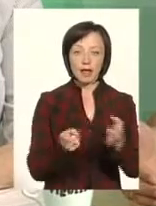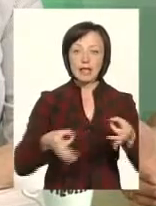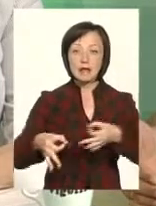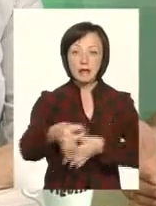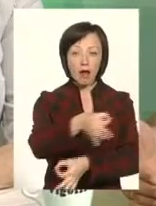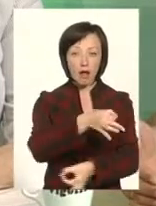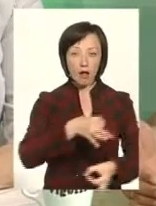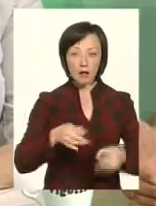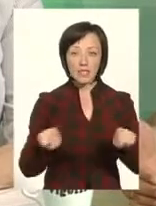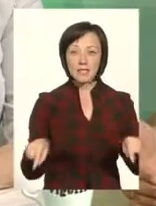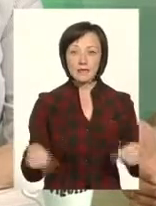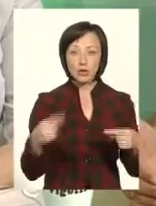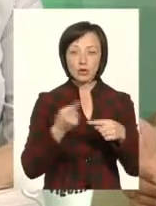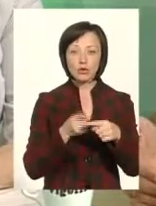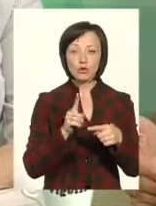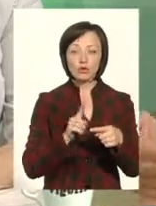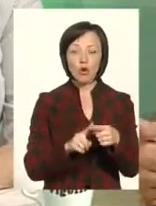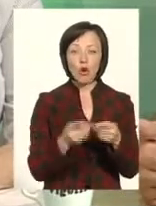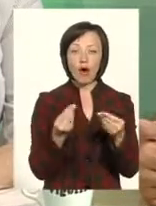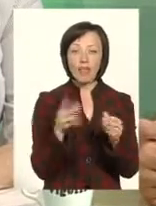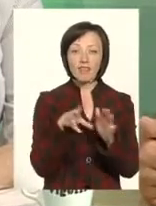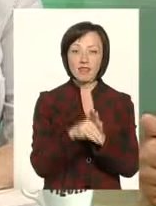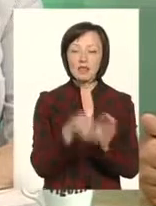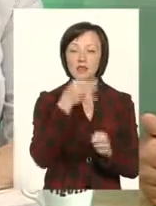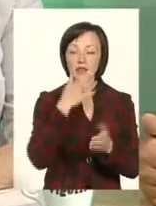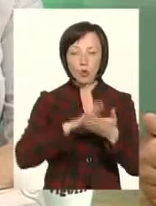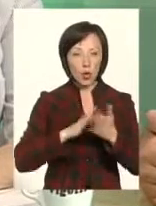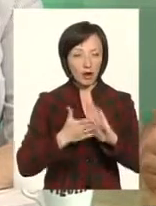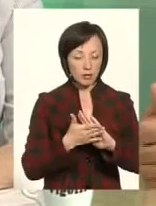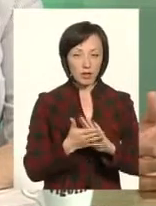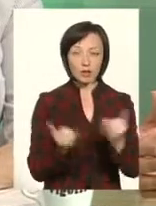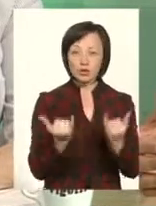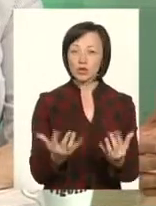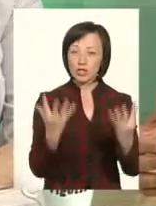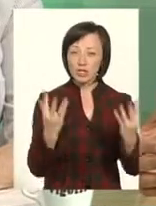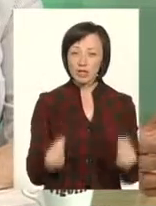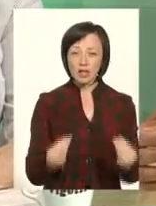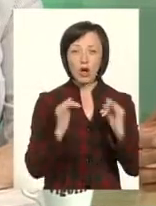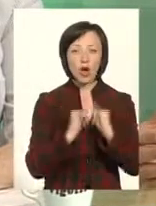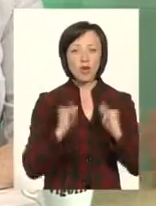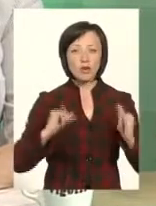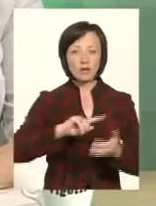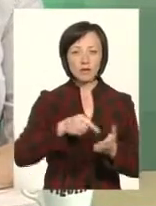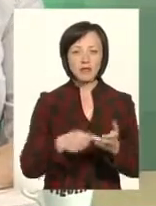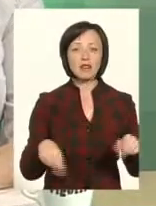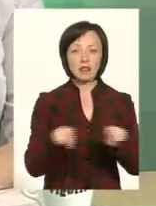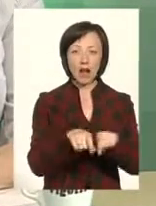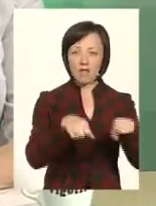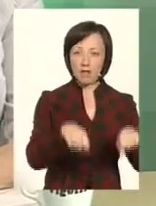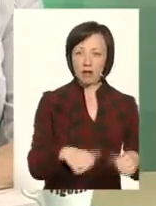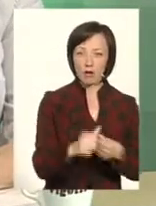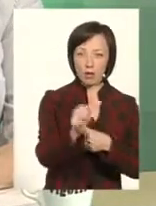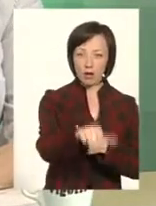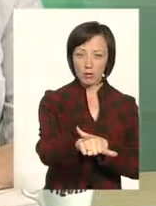для створення цього інвестиційного клімату. На сьогоднішній день, знаєте, в нас якось от розвиток в нашому місті іде таким чином. Влада